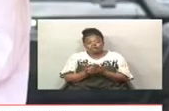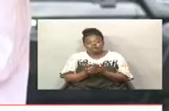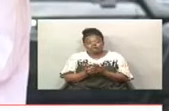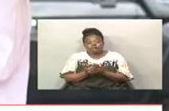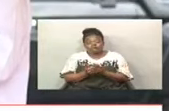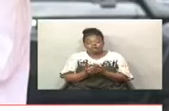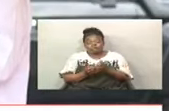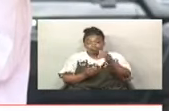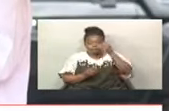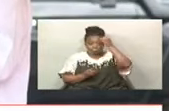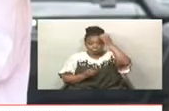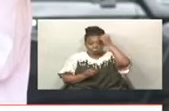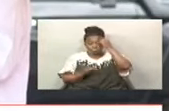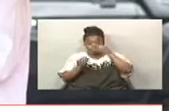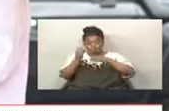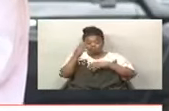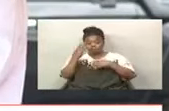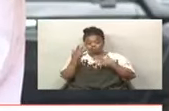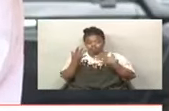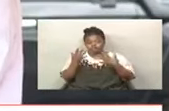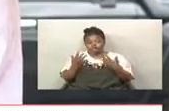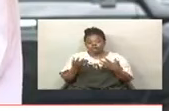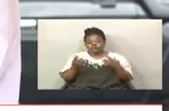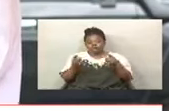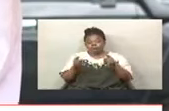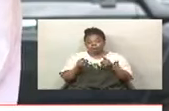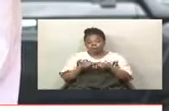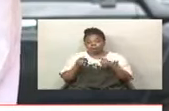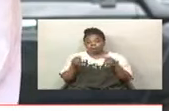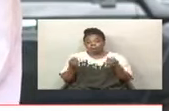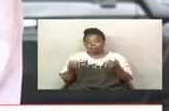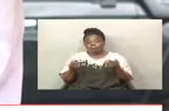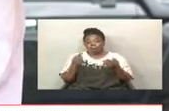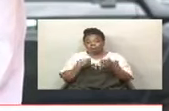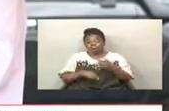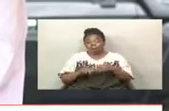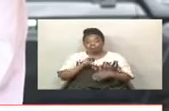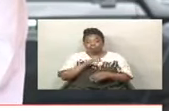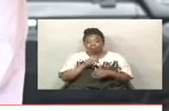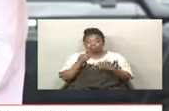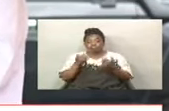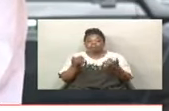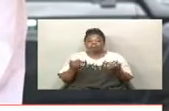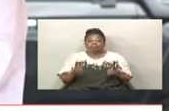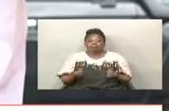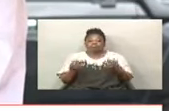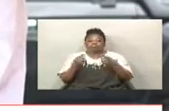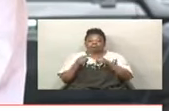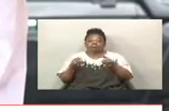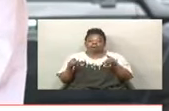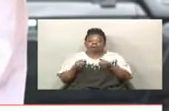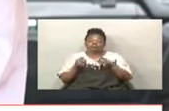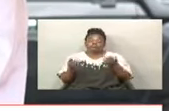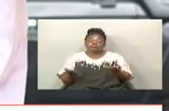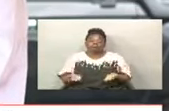entrepreneurs batukwate nga tuahiru watu watangujia haba na wetu batangika na wu okurugai